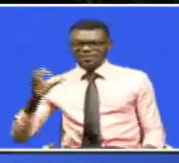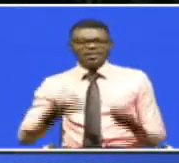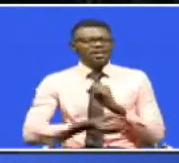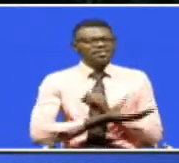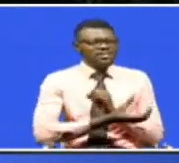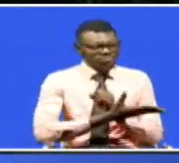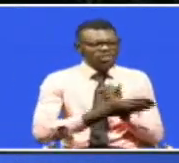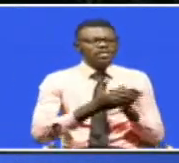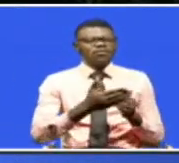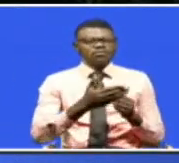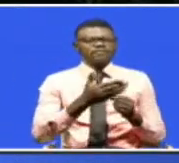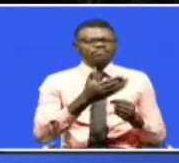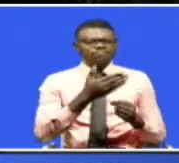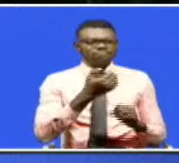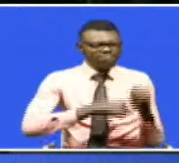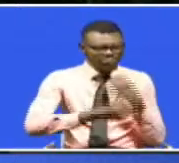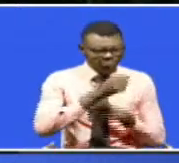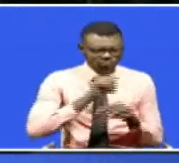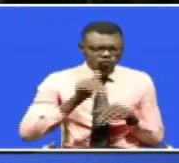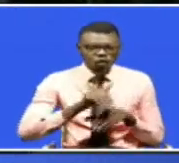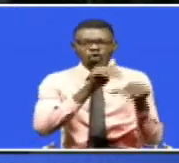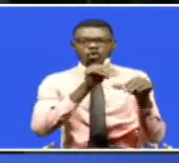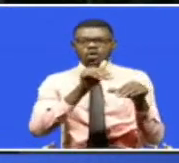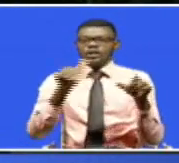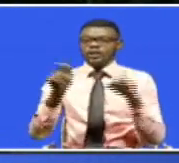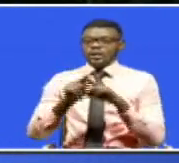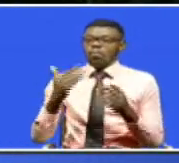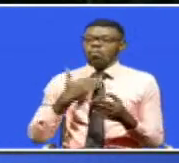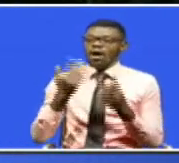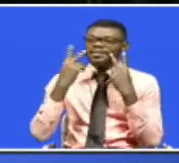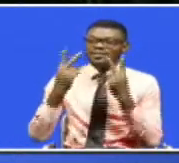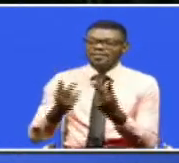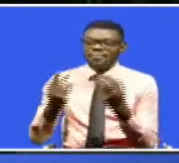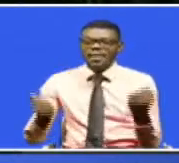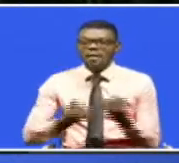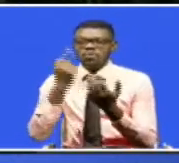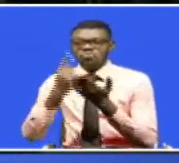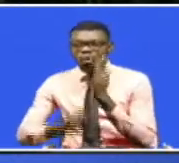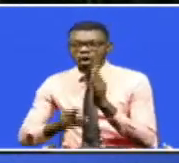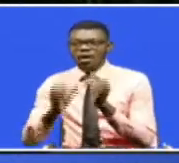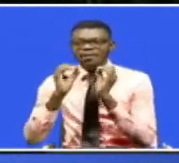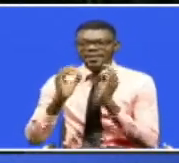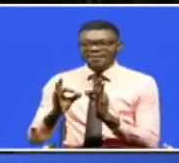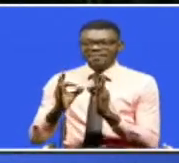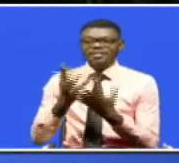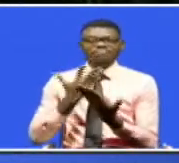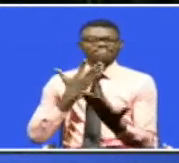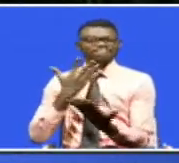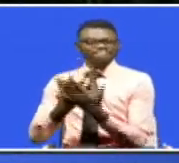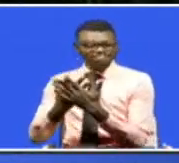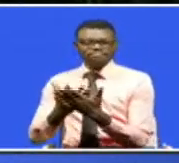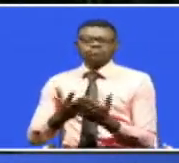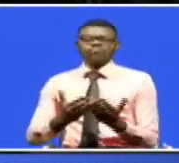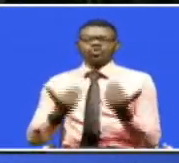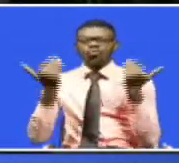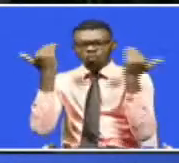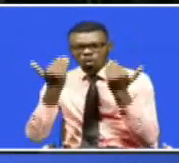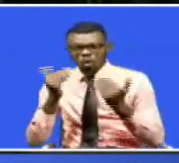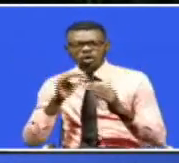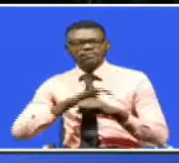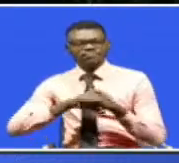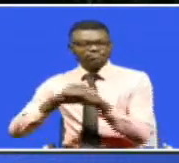ni changamoto ambayo tutaweza kuangalia jinsi ambavyo itaendelea, kama kuna wale wataweza kushikwa, kushtakiwa na